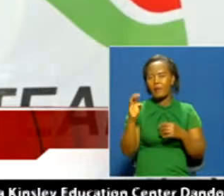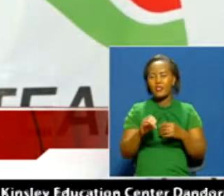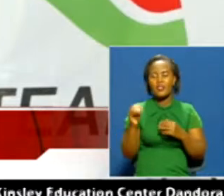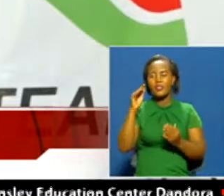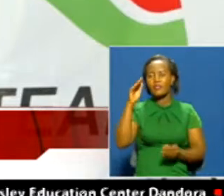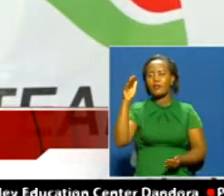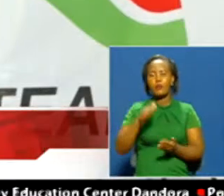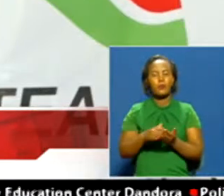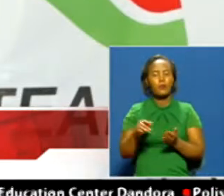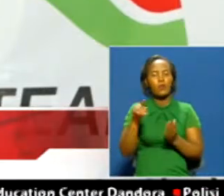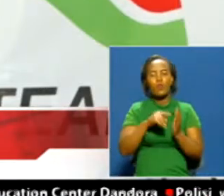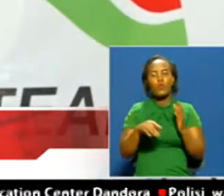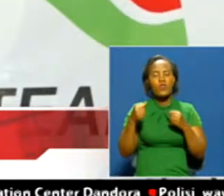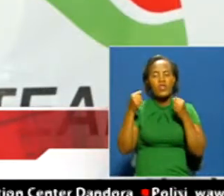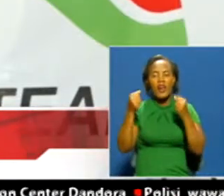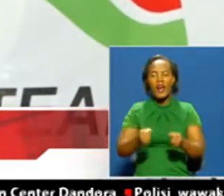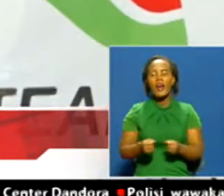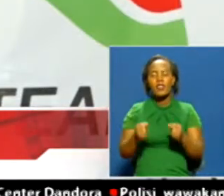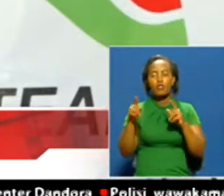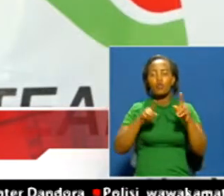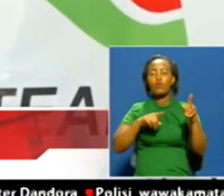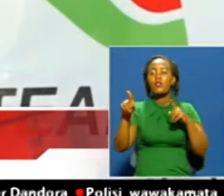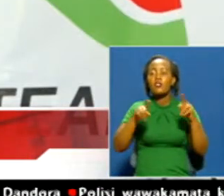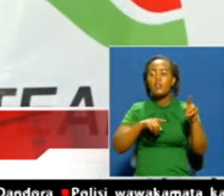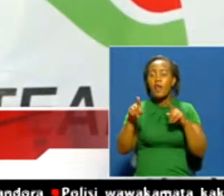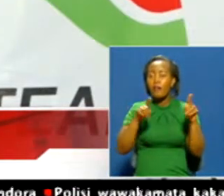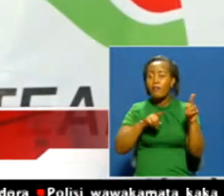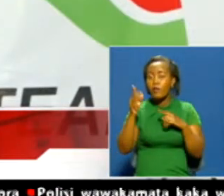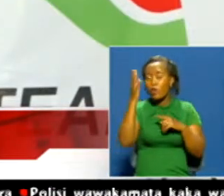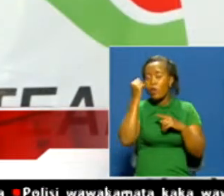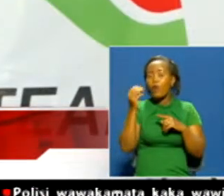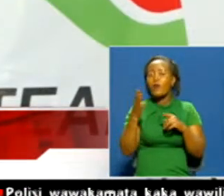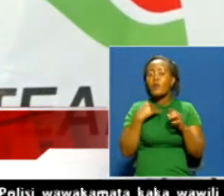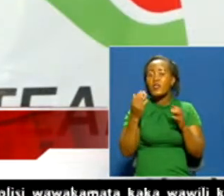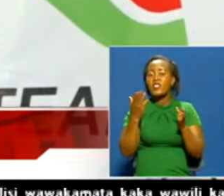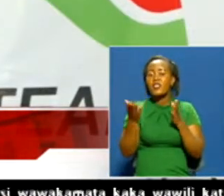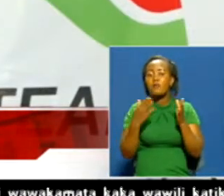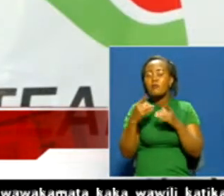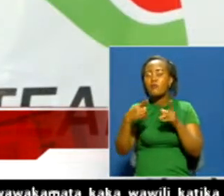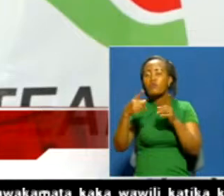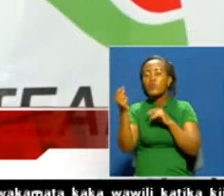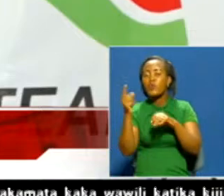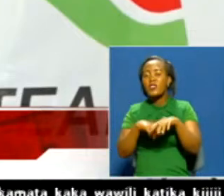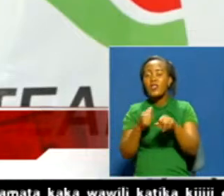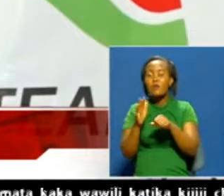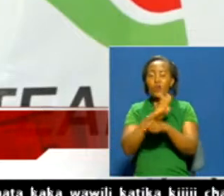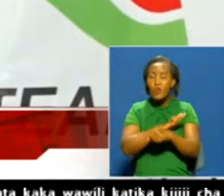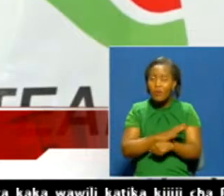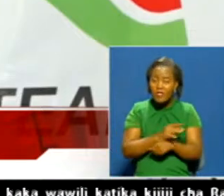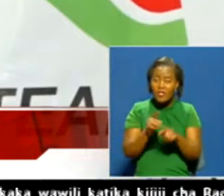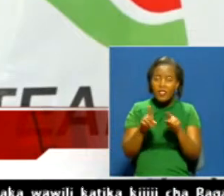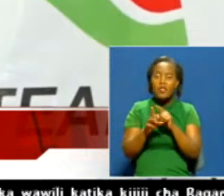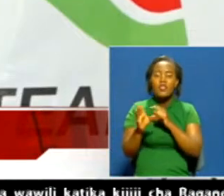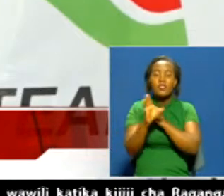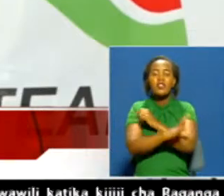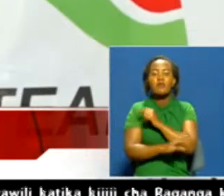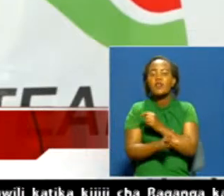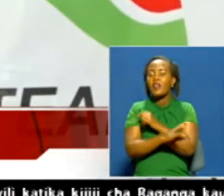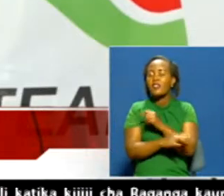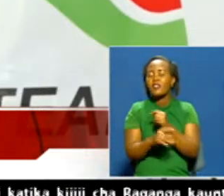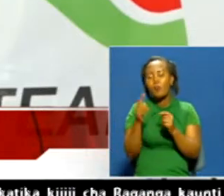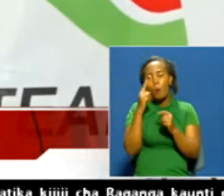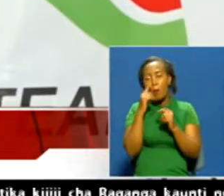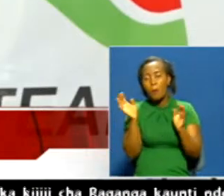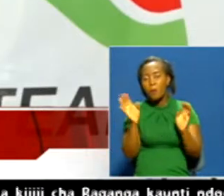hatunge travel kwa sababu hatukuwa tunataka twende huko alafu tena tuko na issue ya COVID, na huku nyumbani tumejinyima kwenda home, tumekuwa come